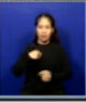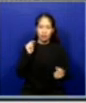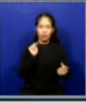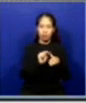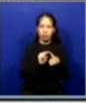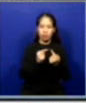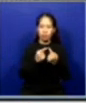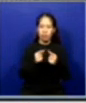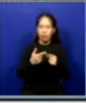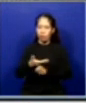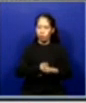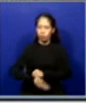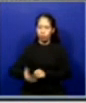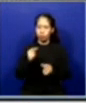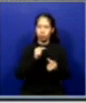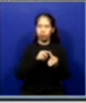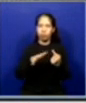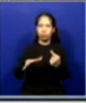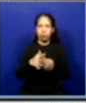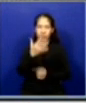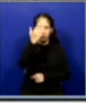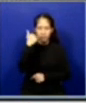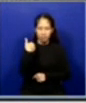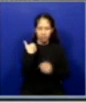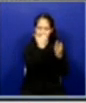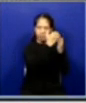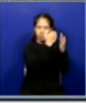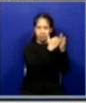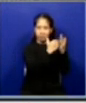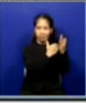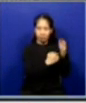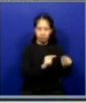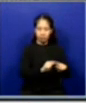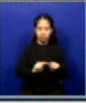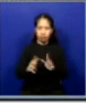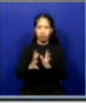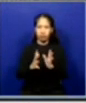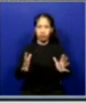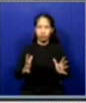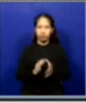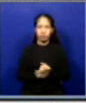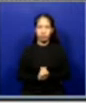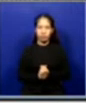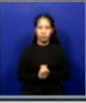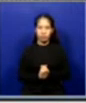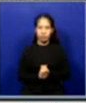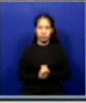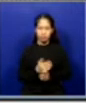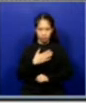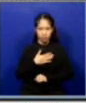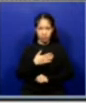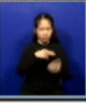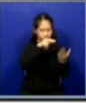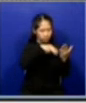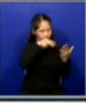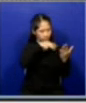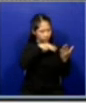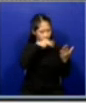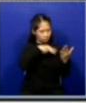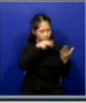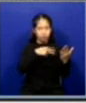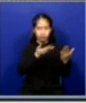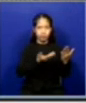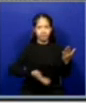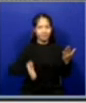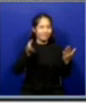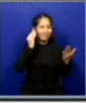นะคะมีมาตรการอะไรมากมายก่ายกองเลยทีเดียว ดิฉันอ่านให้ฟังในนั้นก็